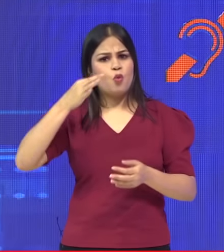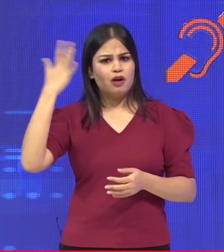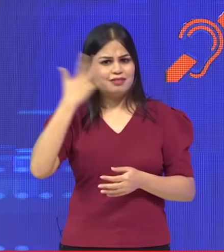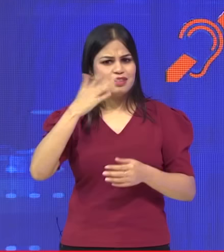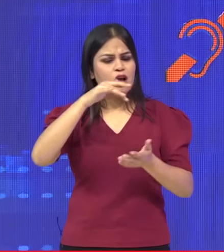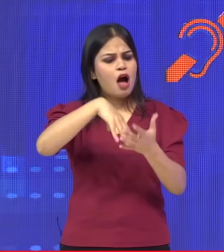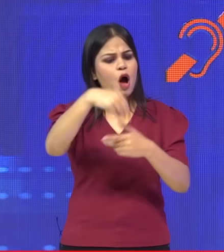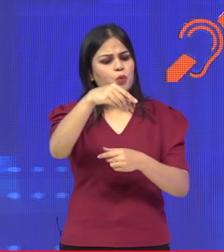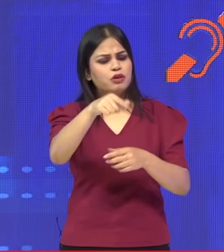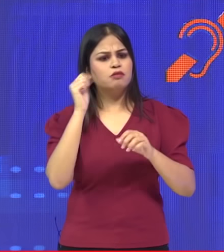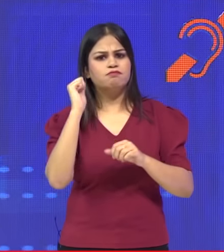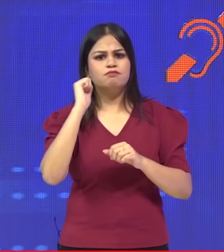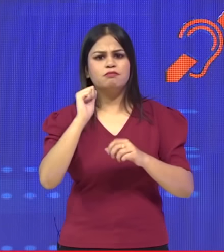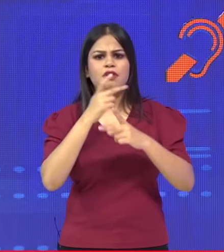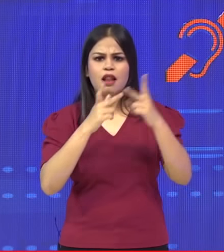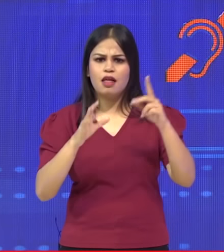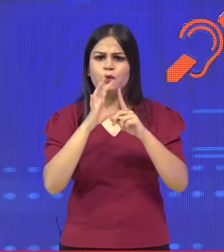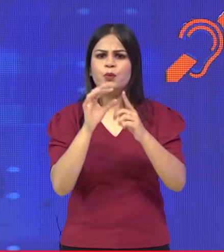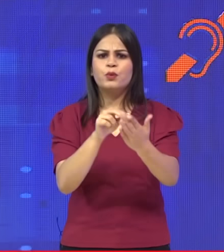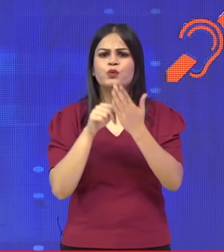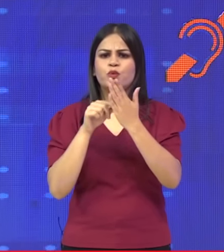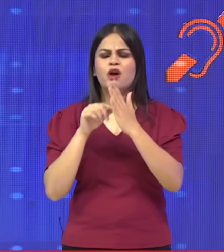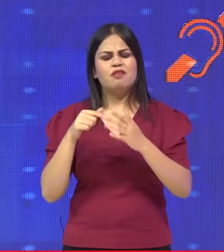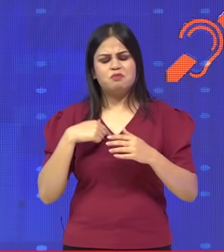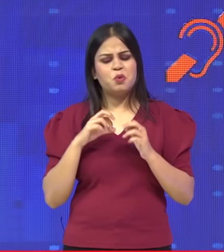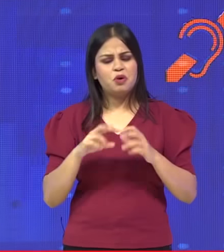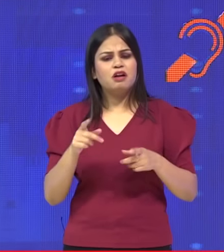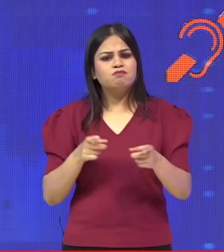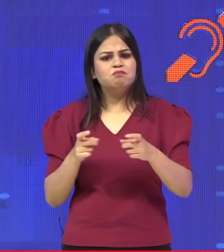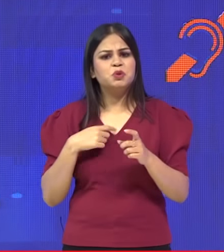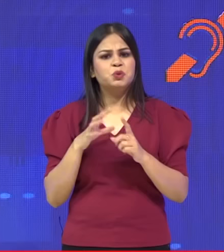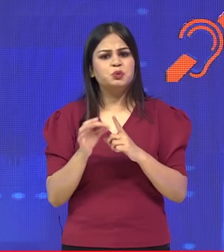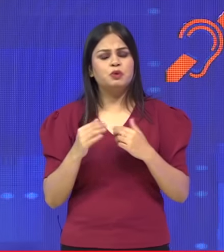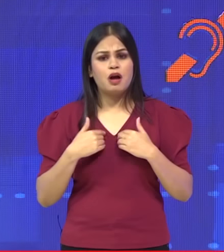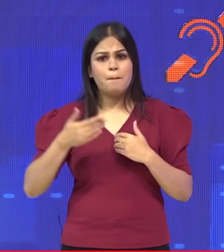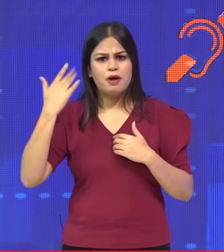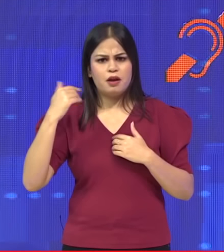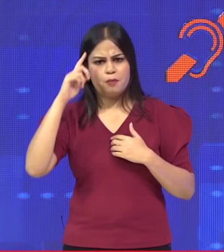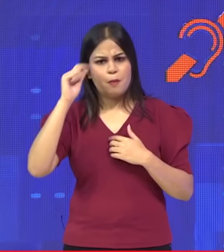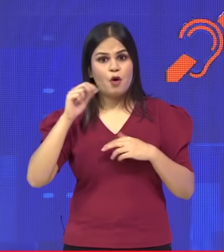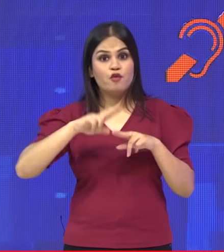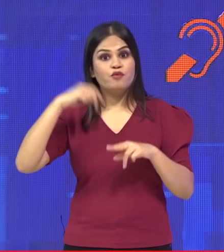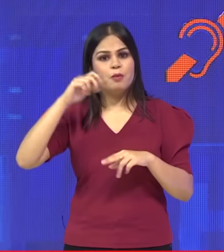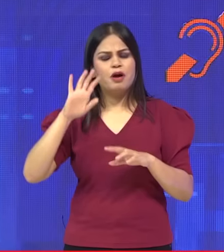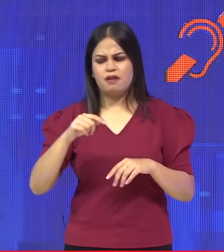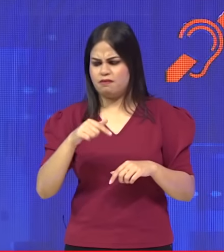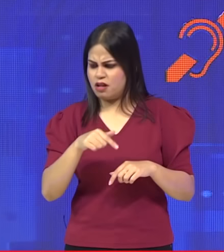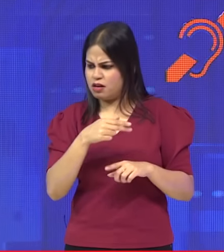से यू नीड तू हैंडल आईटी हमारे एक फिल्म थी लव